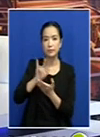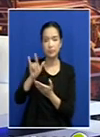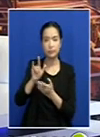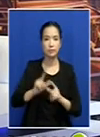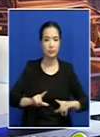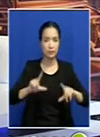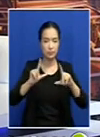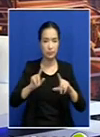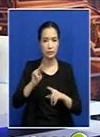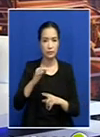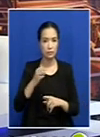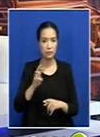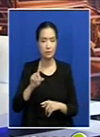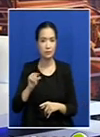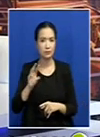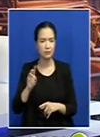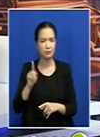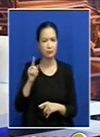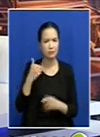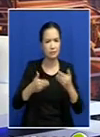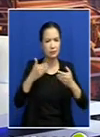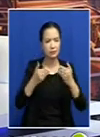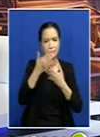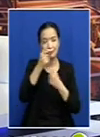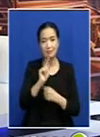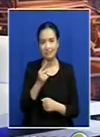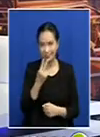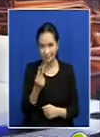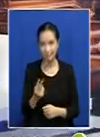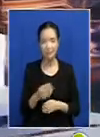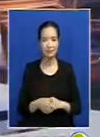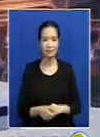งกรุงโตเกียวกันเลยค่ะจะมีอะไรไฮไลท์น่าสนใจกันบ้างติดตามกันเลยค่ะ